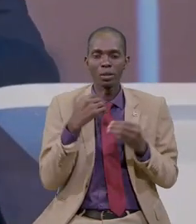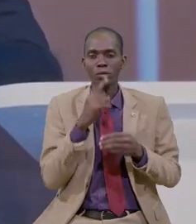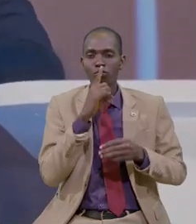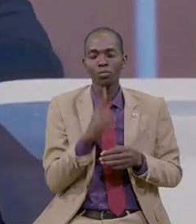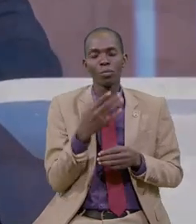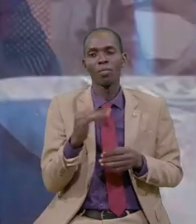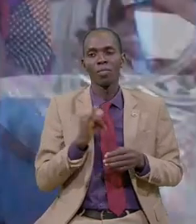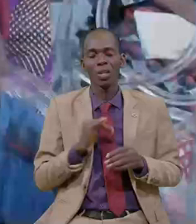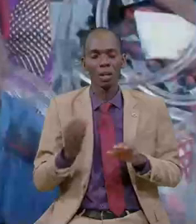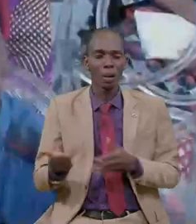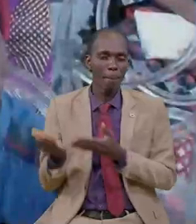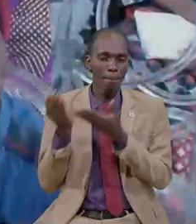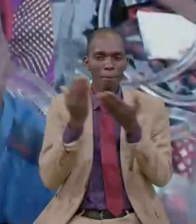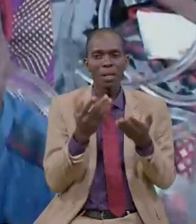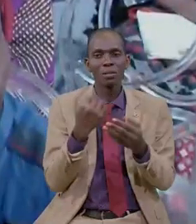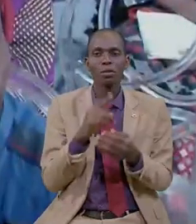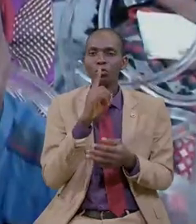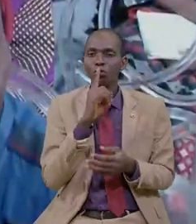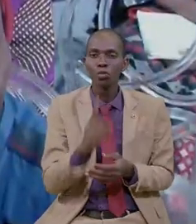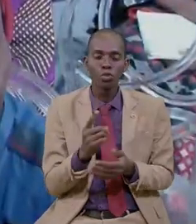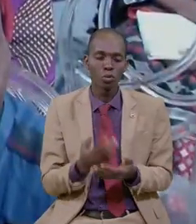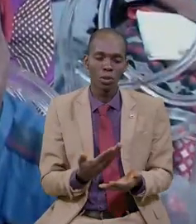aujourd'hui et je vous présente la vraie chose.